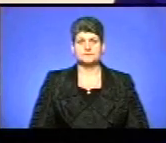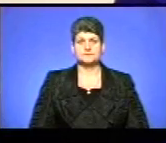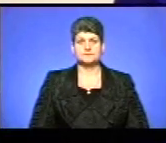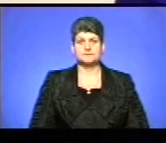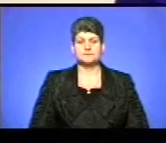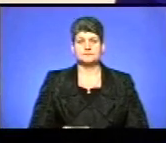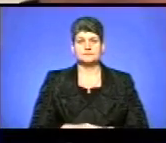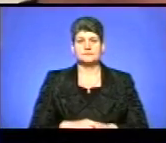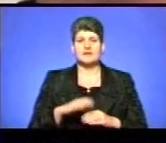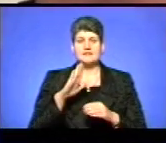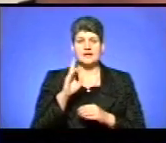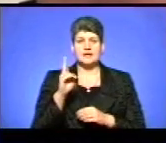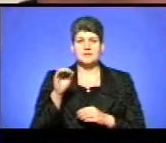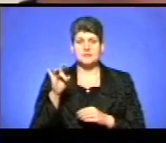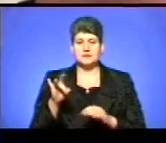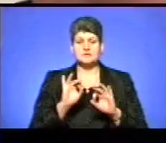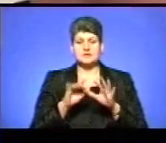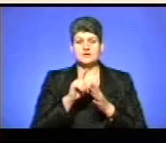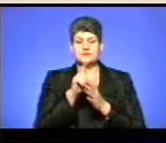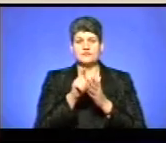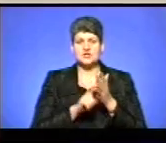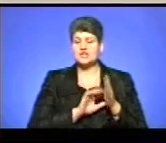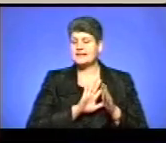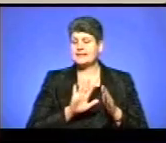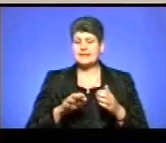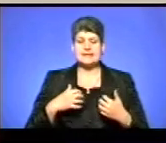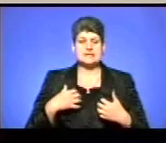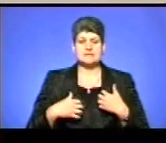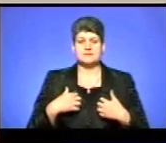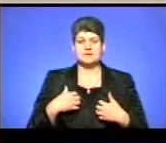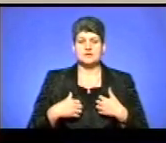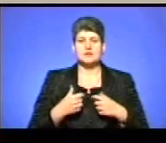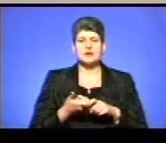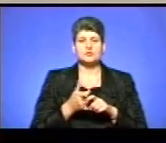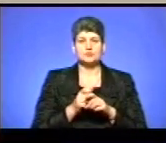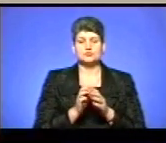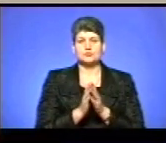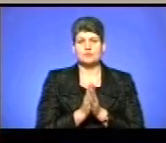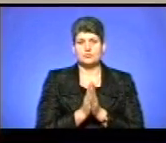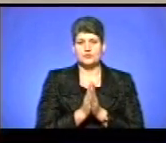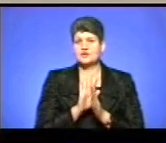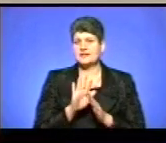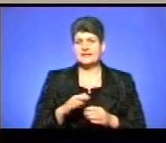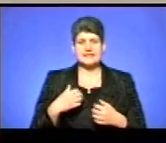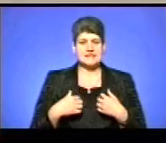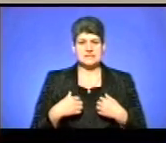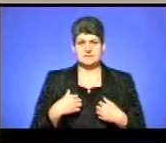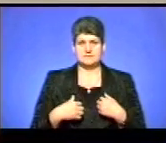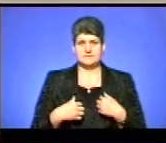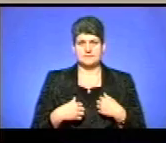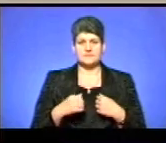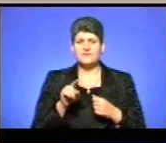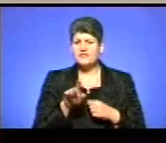Василь Кіблер декламував вірш «Не спіши». Я дуже прошу, не спішіть. Ви